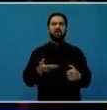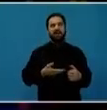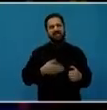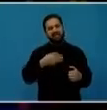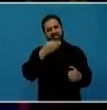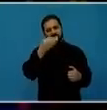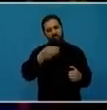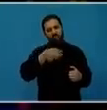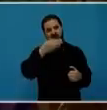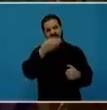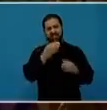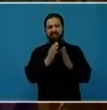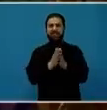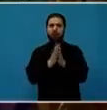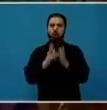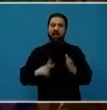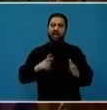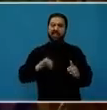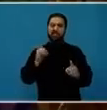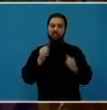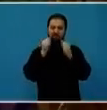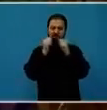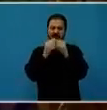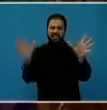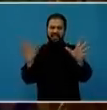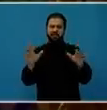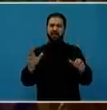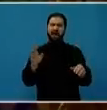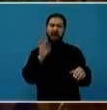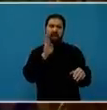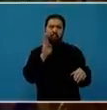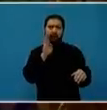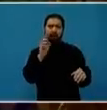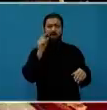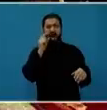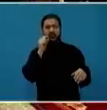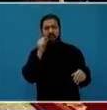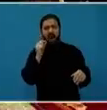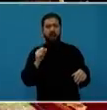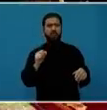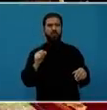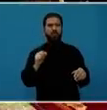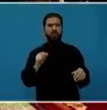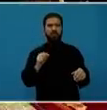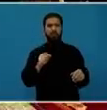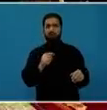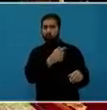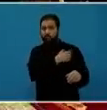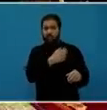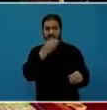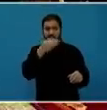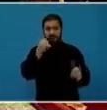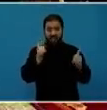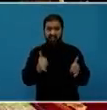Spuneți-mi, părinte, există și blesteme ale părinților? Putem vorbi despre asemenea